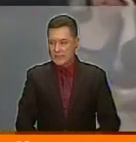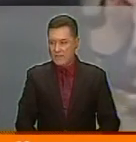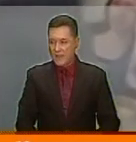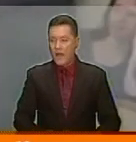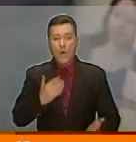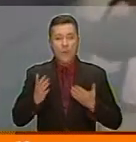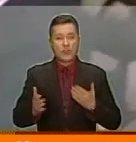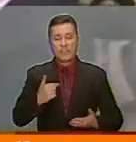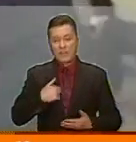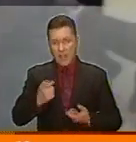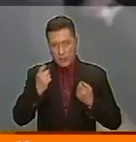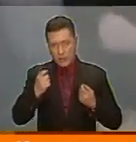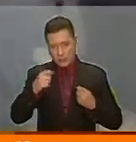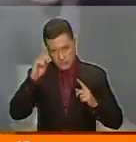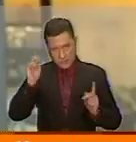Можливо, я десь трошечки і